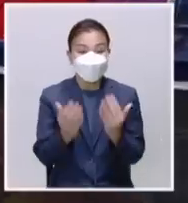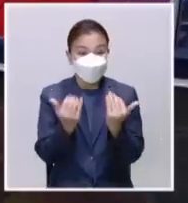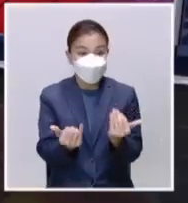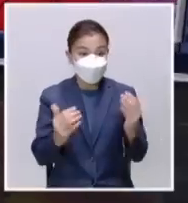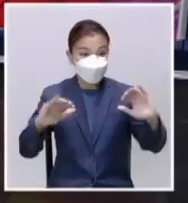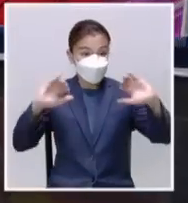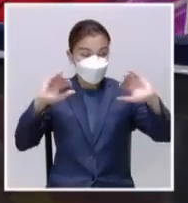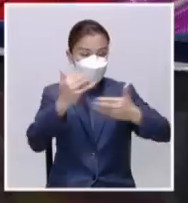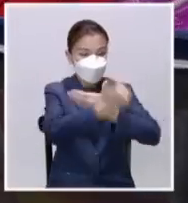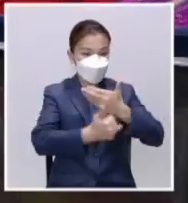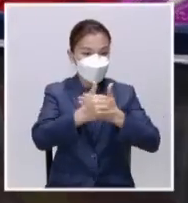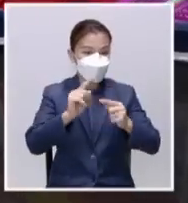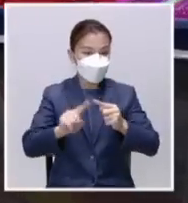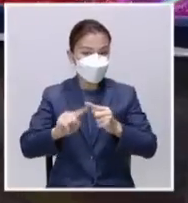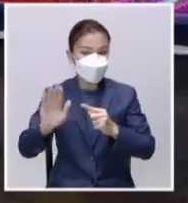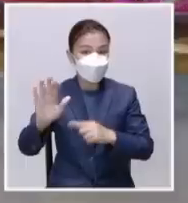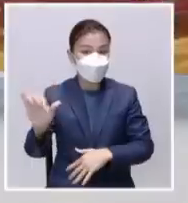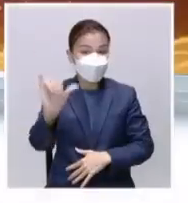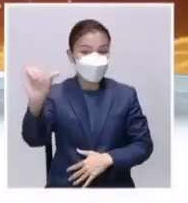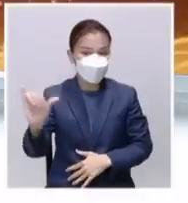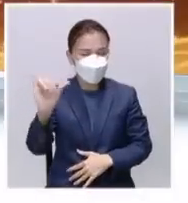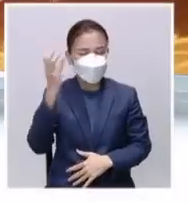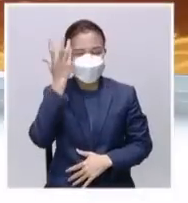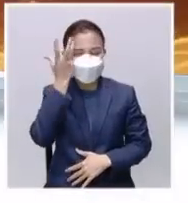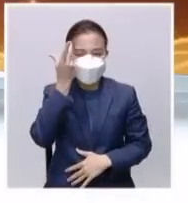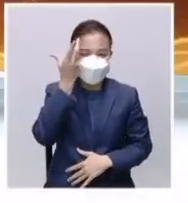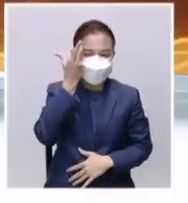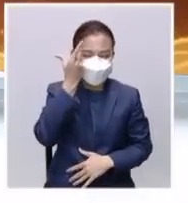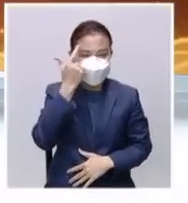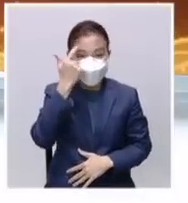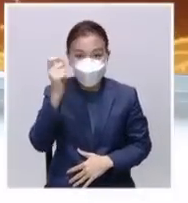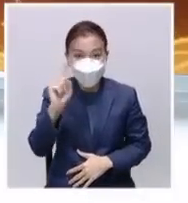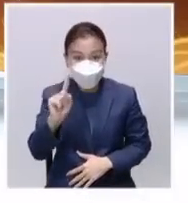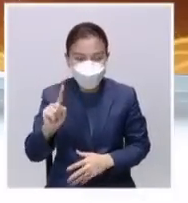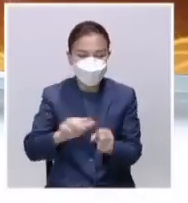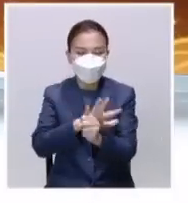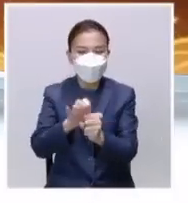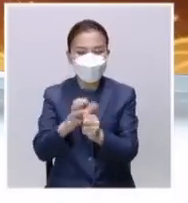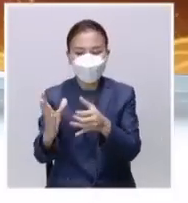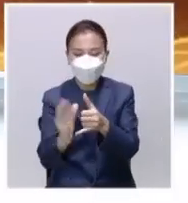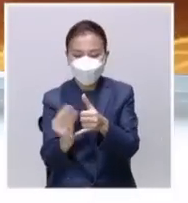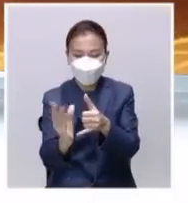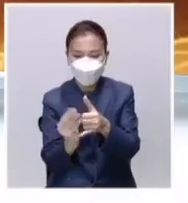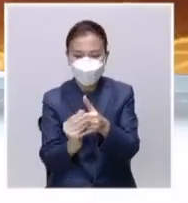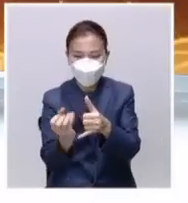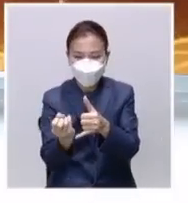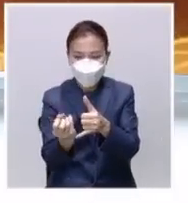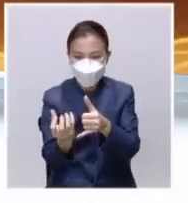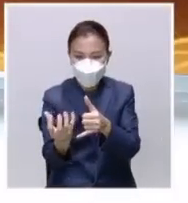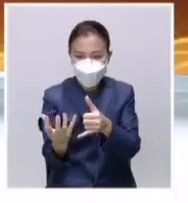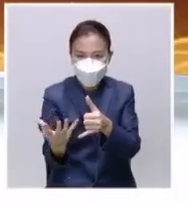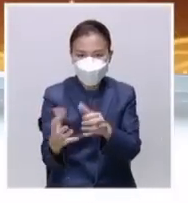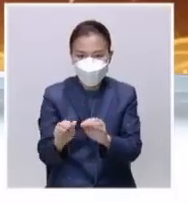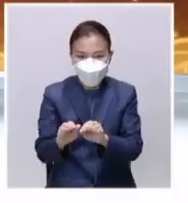อนนี้รัฐบาลหลายประเทศในยุโรปกำลังเครียดหนักเลยนะครับเพราะว่าเห็นตัวเลขผู้ติดเชื้อโควิด-19 เนี่ยเพิ่มมากขึ้นเรื่อยๆแล้วก็กระจายตัวด้ว